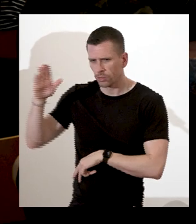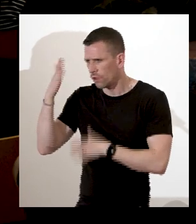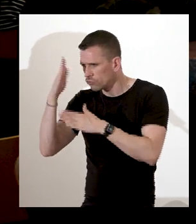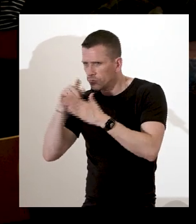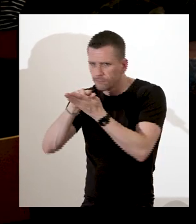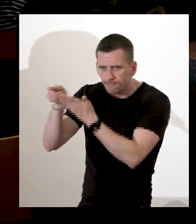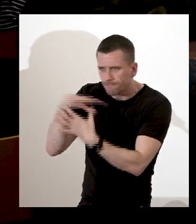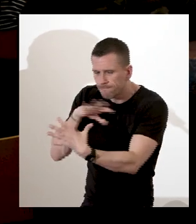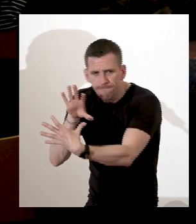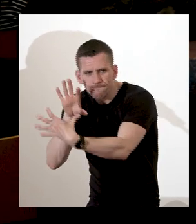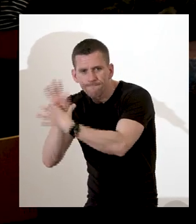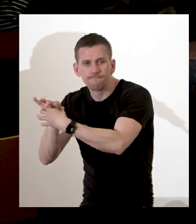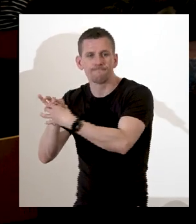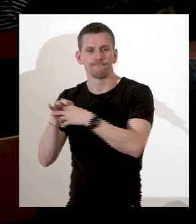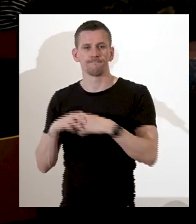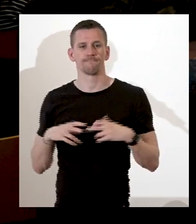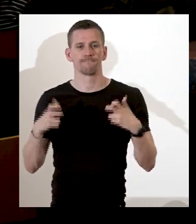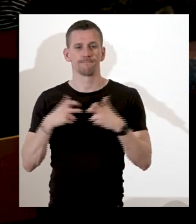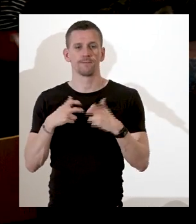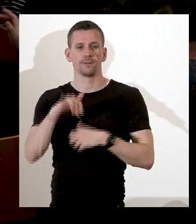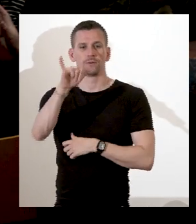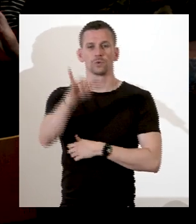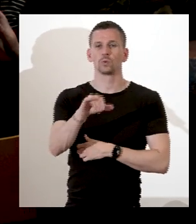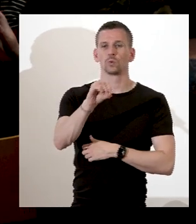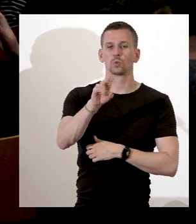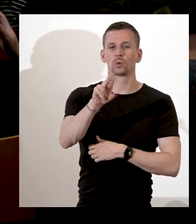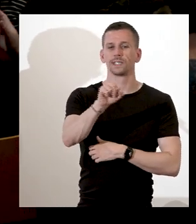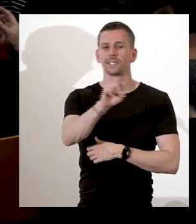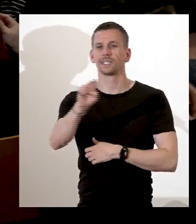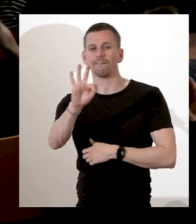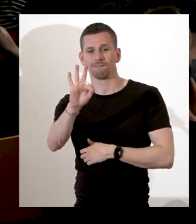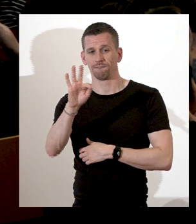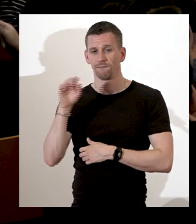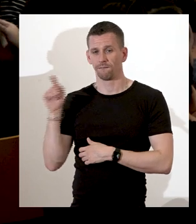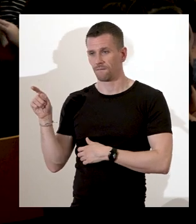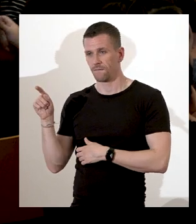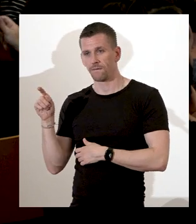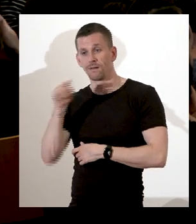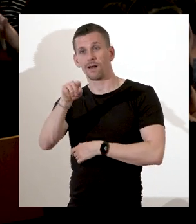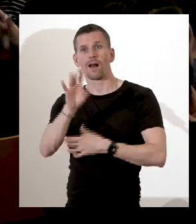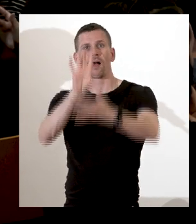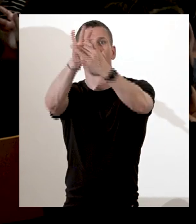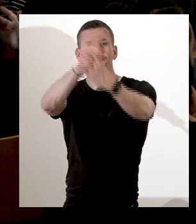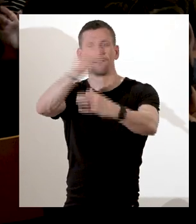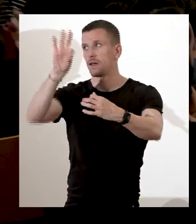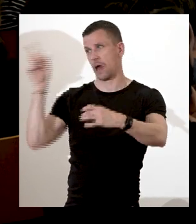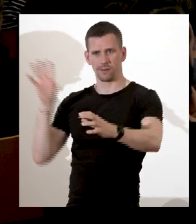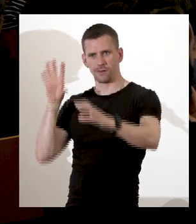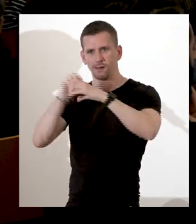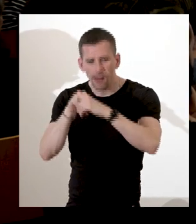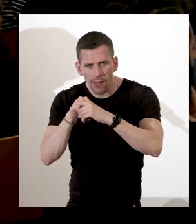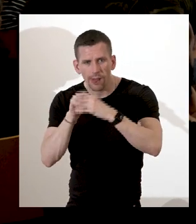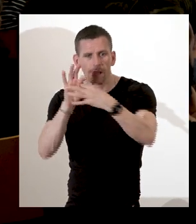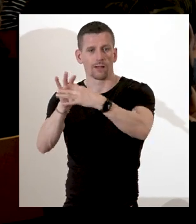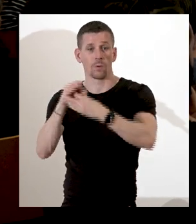va combattre avec les Français en Algérie, ou si d'autres font le choix de s'installer à Istanbul, comme Khereddin, ils vont,